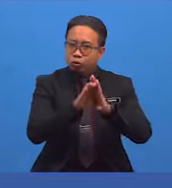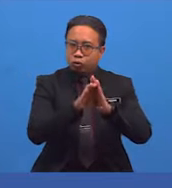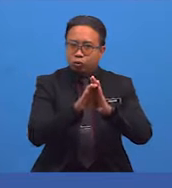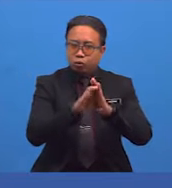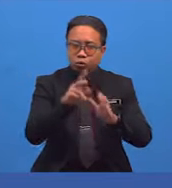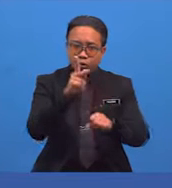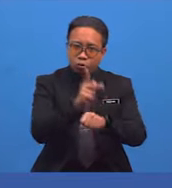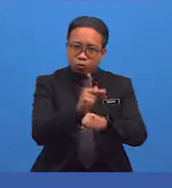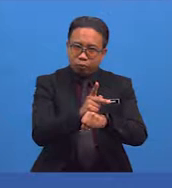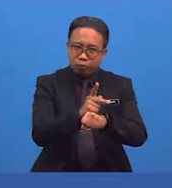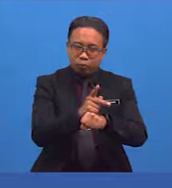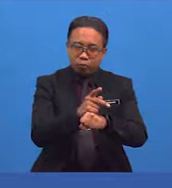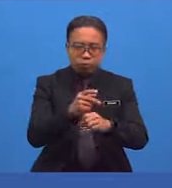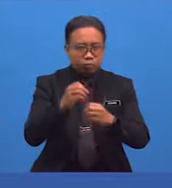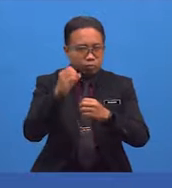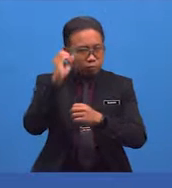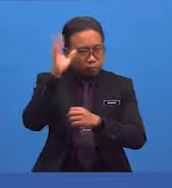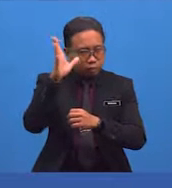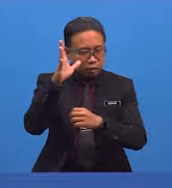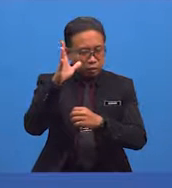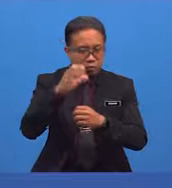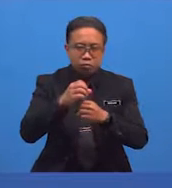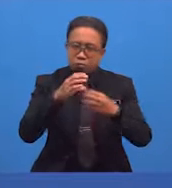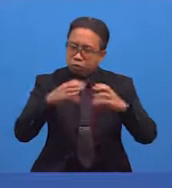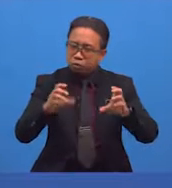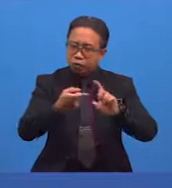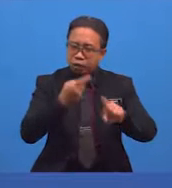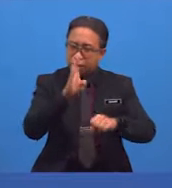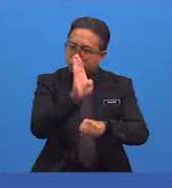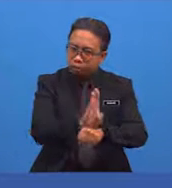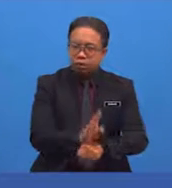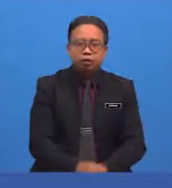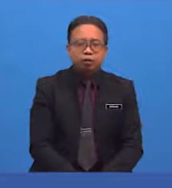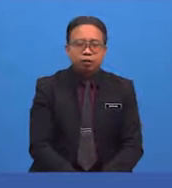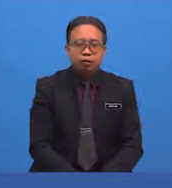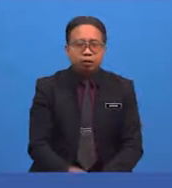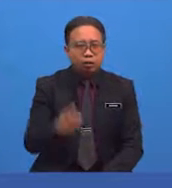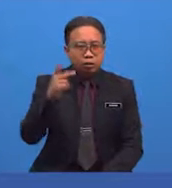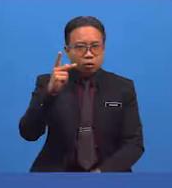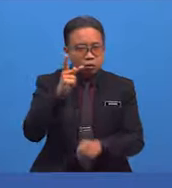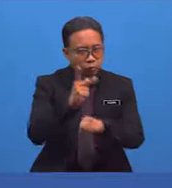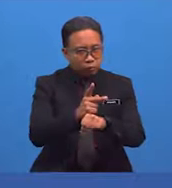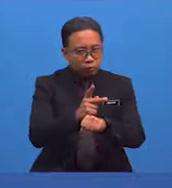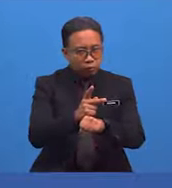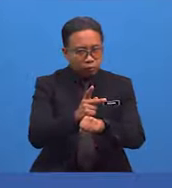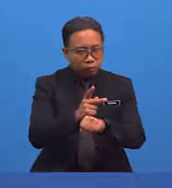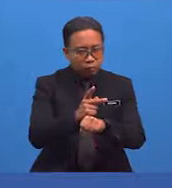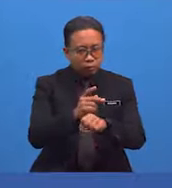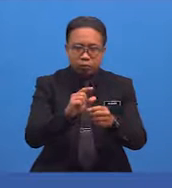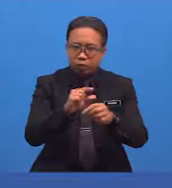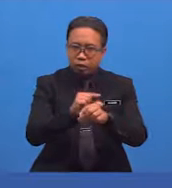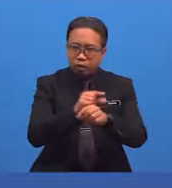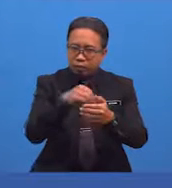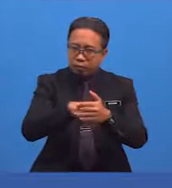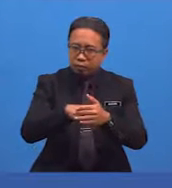kuprum mengembang lebih cepat berbanding besi. Jika kuprum dan besi digunakan sebagai jalur